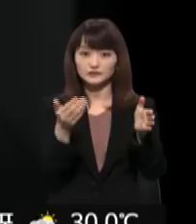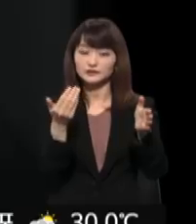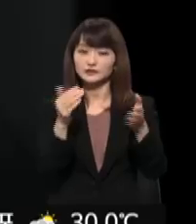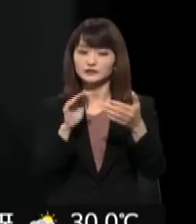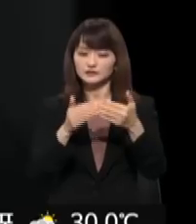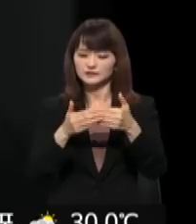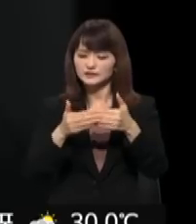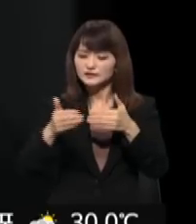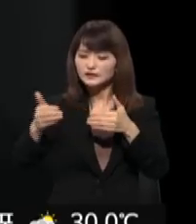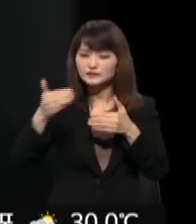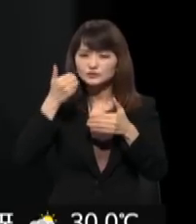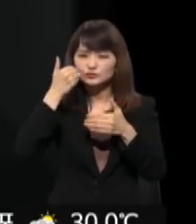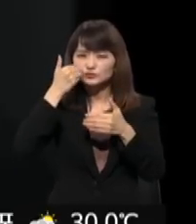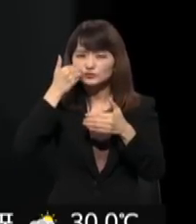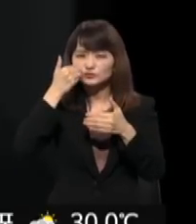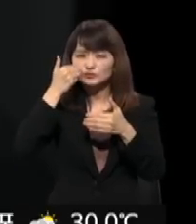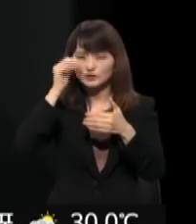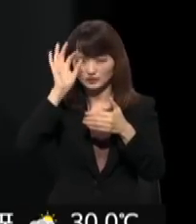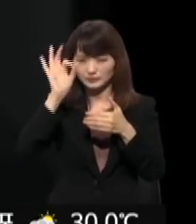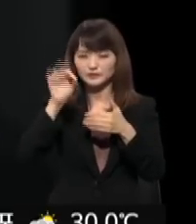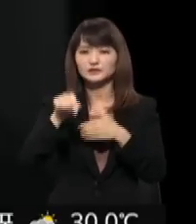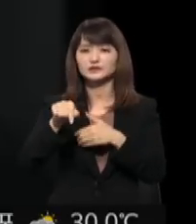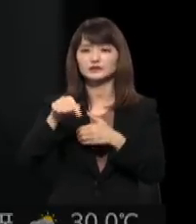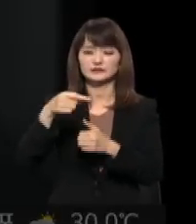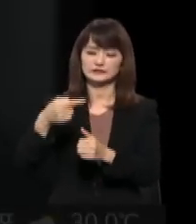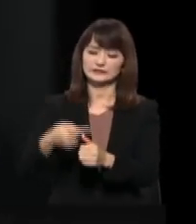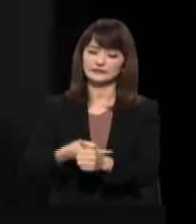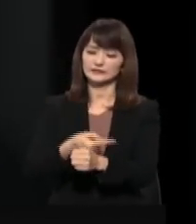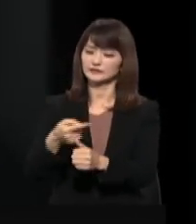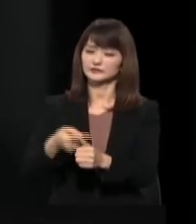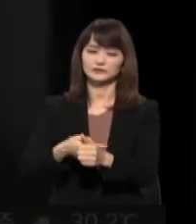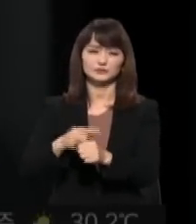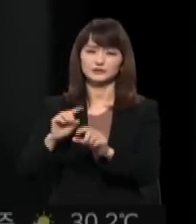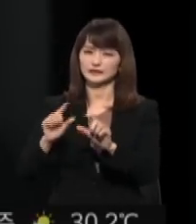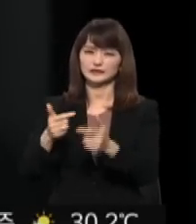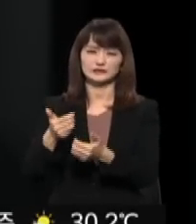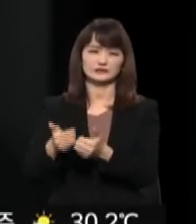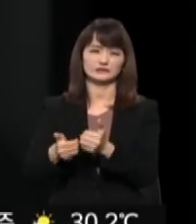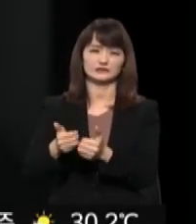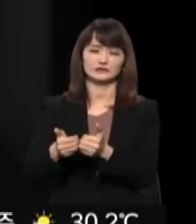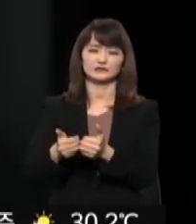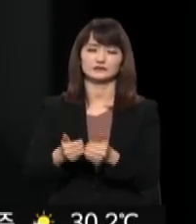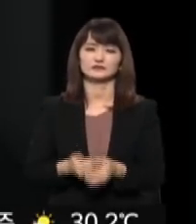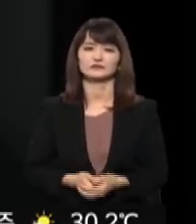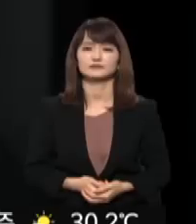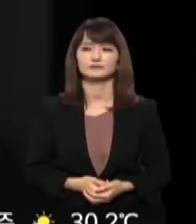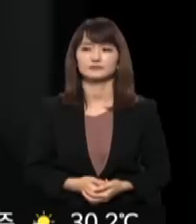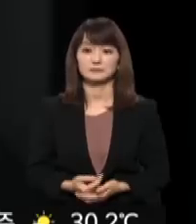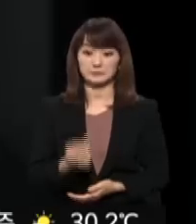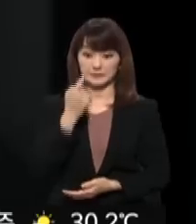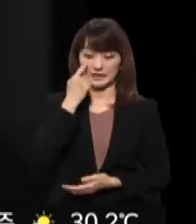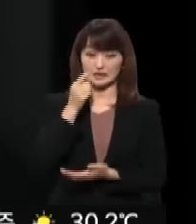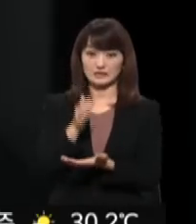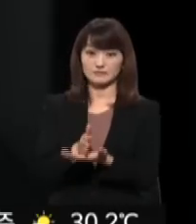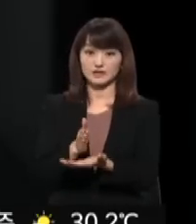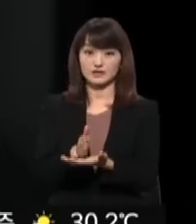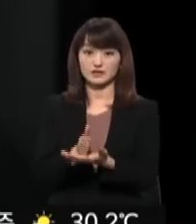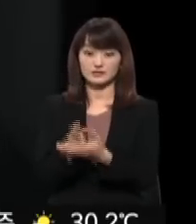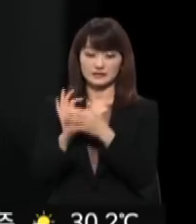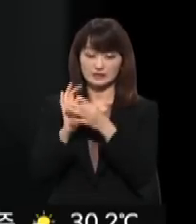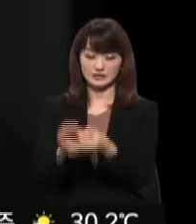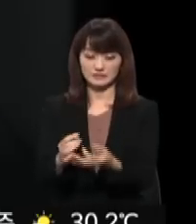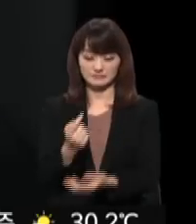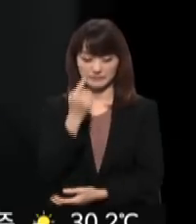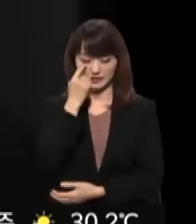전 과정이 누가 봐도 이게 사실은 자연스러운 과정이라고 보기가 어렵고 그 와중에 들키지 말아야 될 것들을 계속